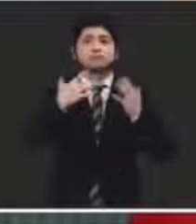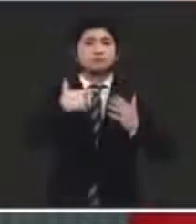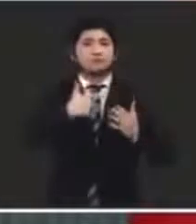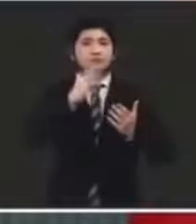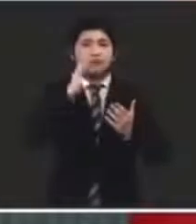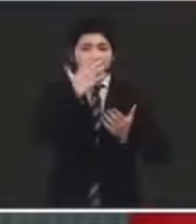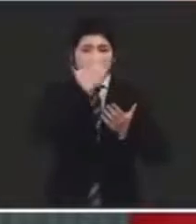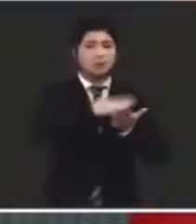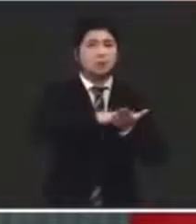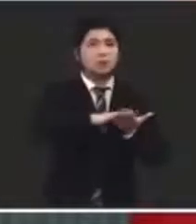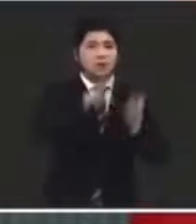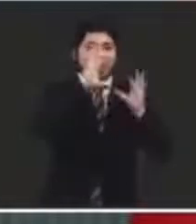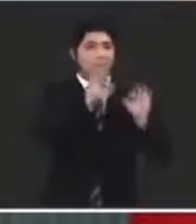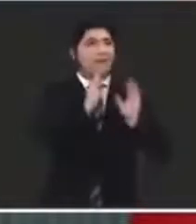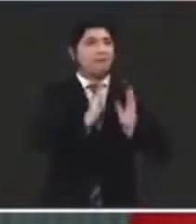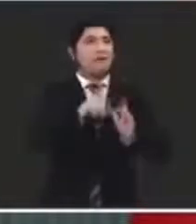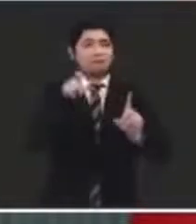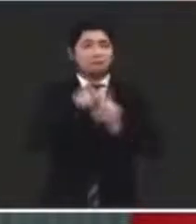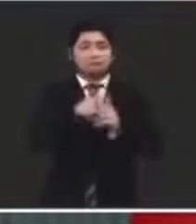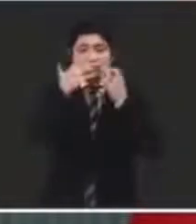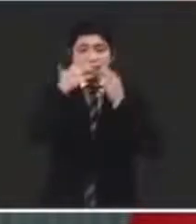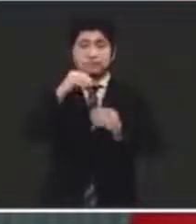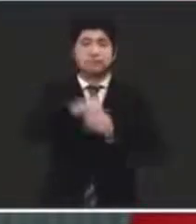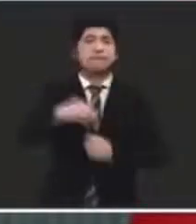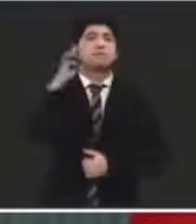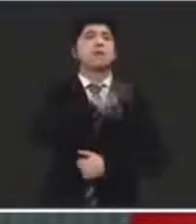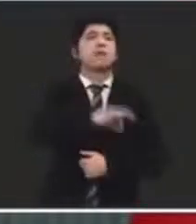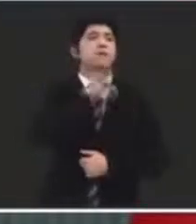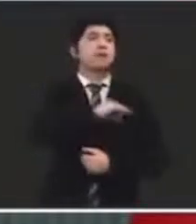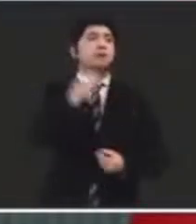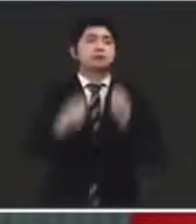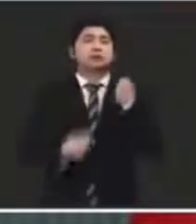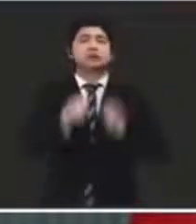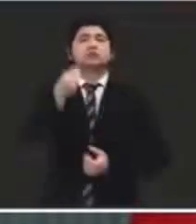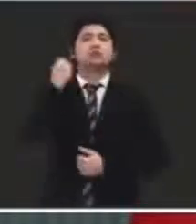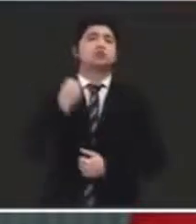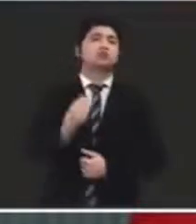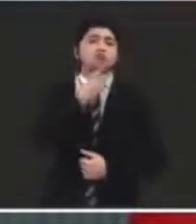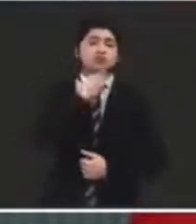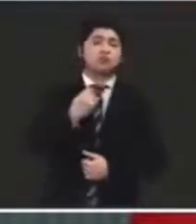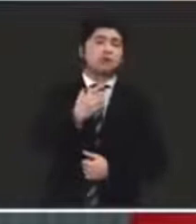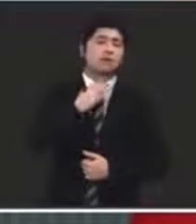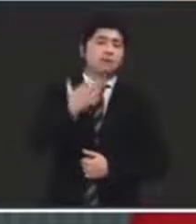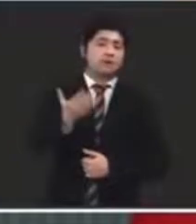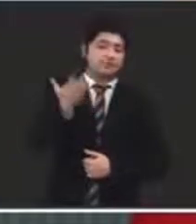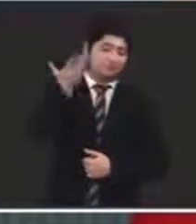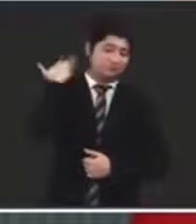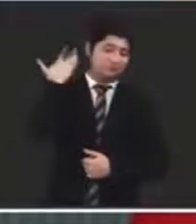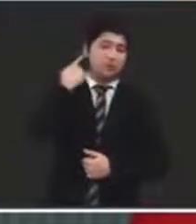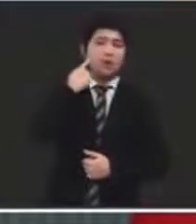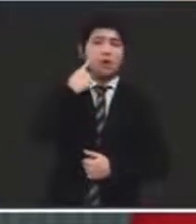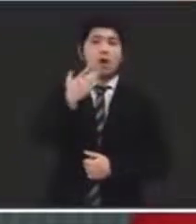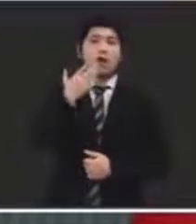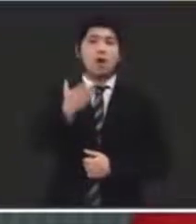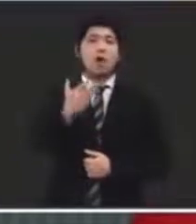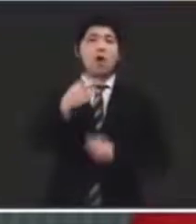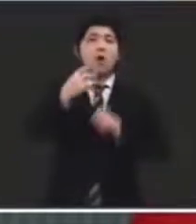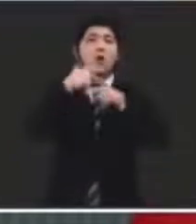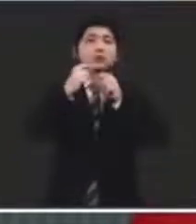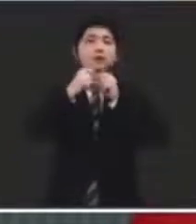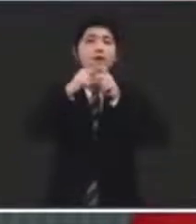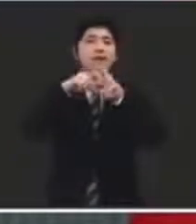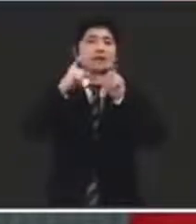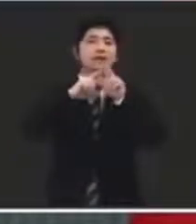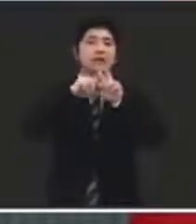korunması açısından faydalı sonuçlar doğurmuştur Geçtiğimiz günlerde Özbekistan